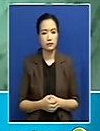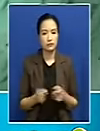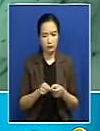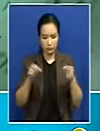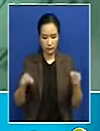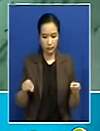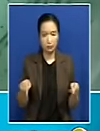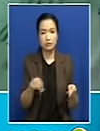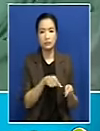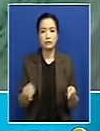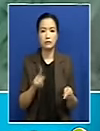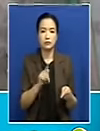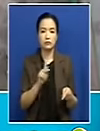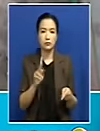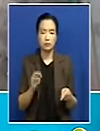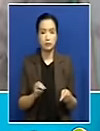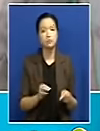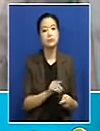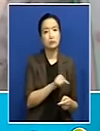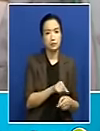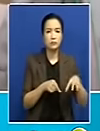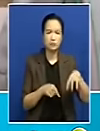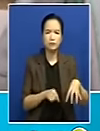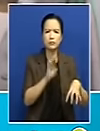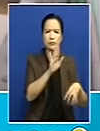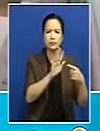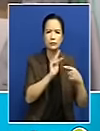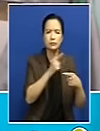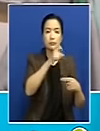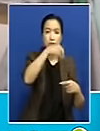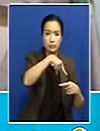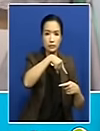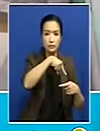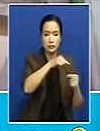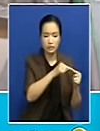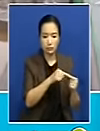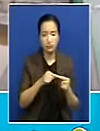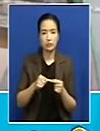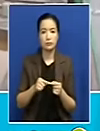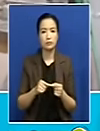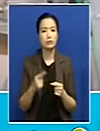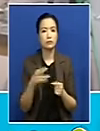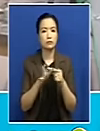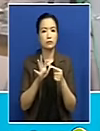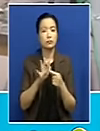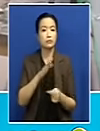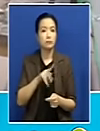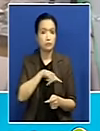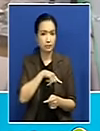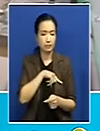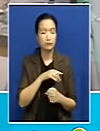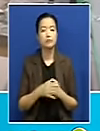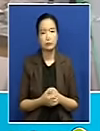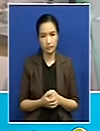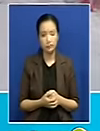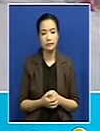ายโดยเฉพาะส่วนของบางซื่อท่าพระซึ่งมันจะมีสถานีนึงนะฮะที่ไปลงที่เตาปูนแล้วก็มันก็เชื่อมต่อกับรถไฟฟ้าบนดินสายสีม่ว